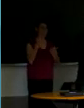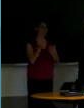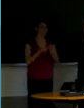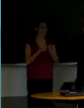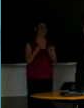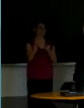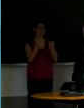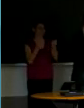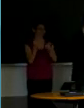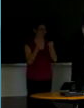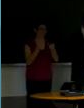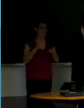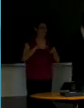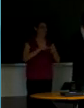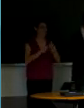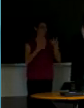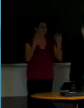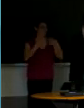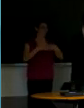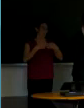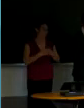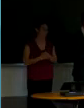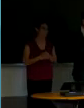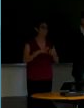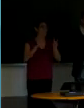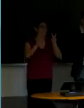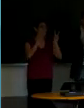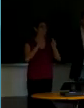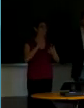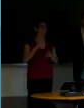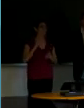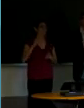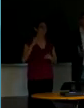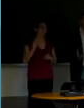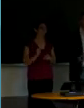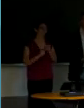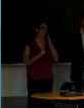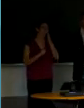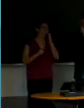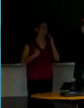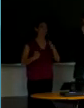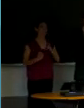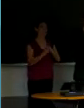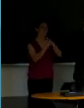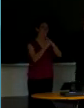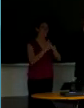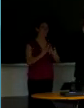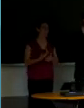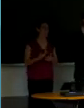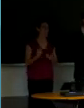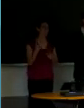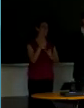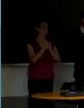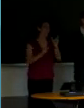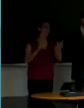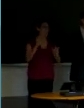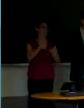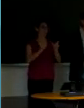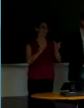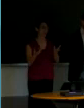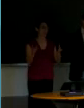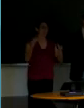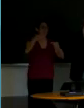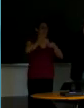progettazione meccanica, l'energetica, la sostenibilità. Ecco, sono tutte parole che, ripeto, fanno parte di questo bagaglio culturale e